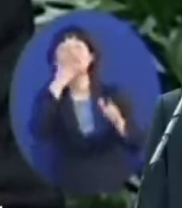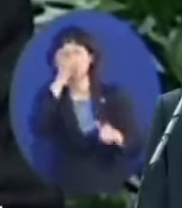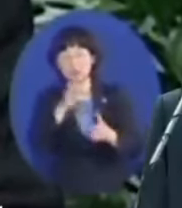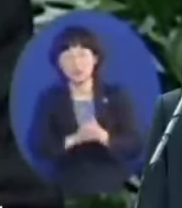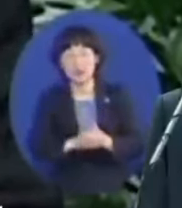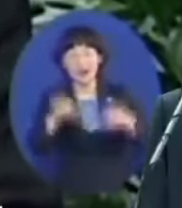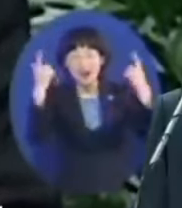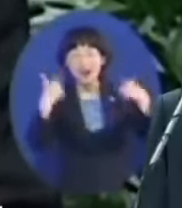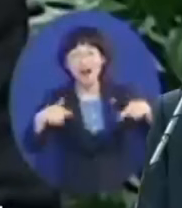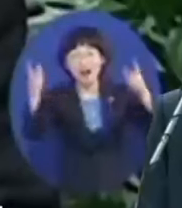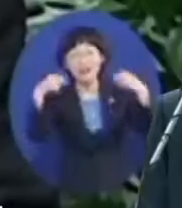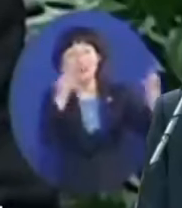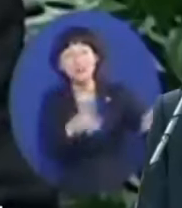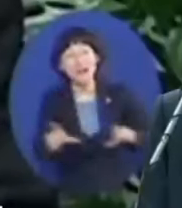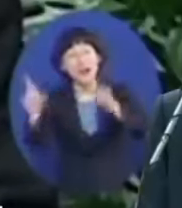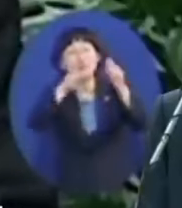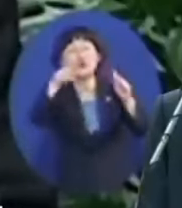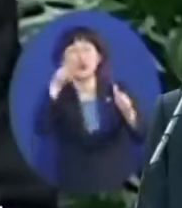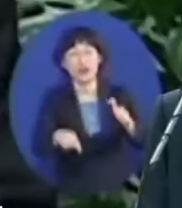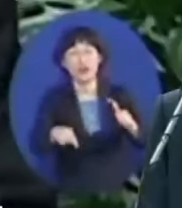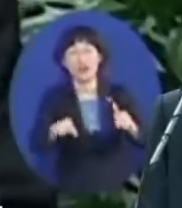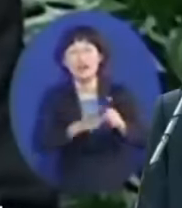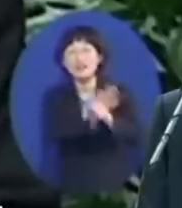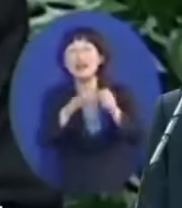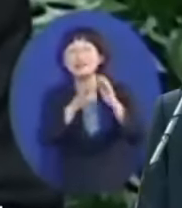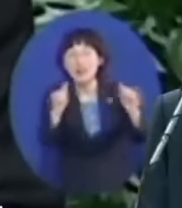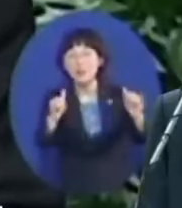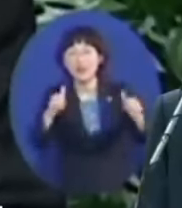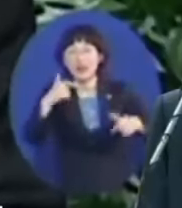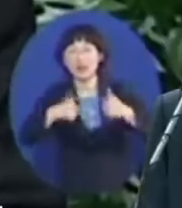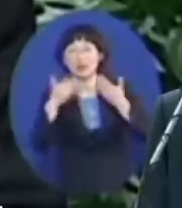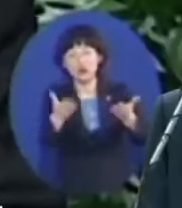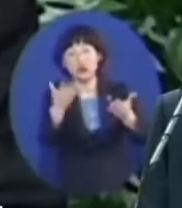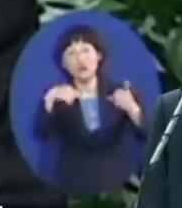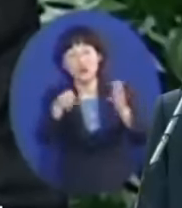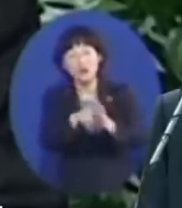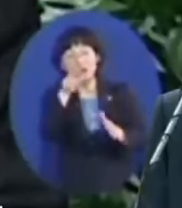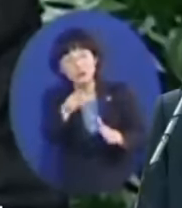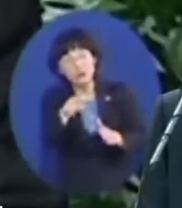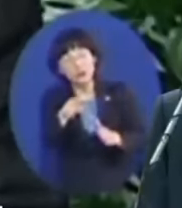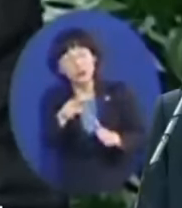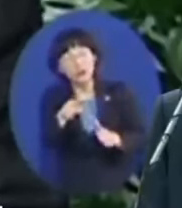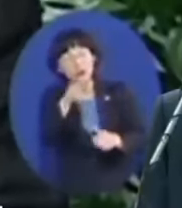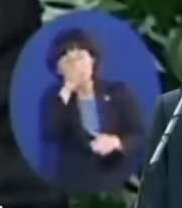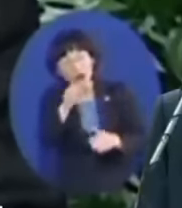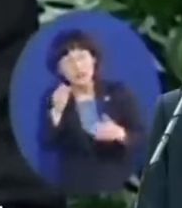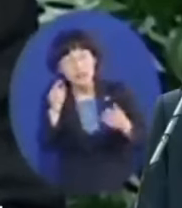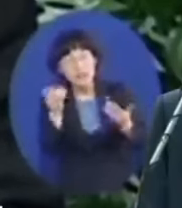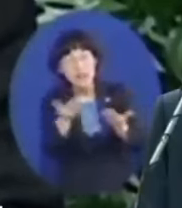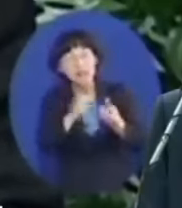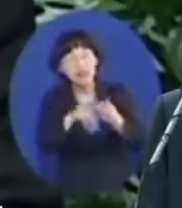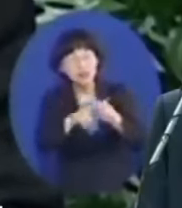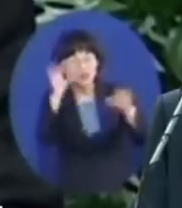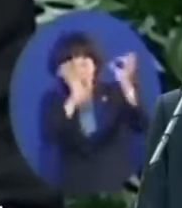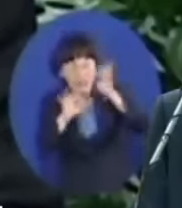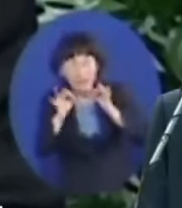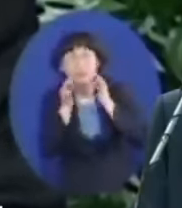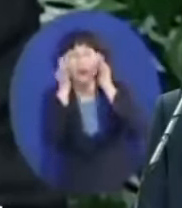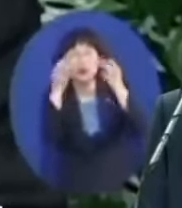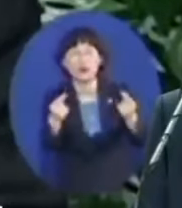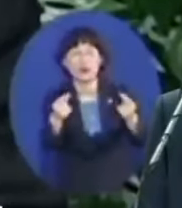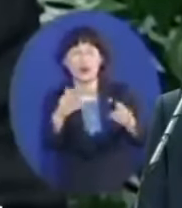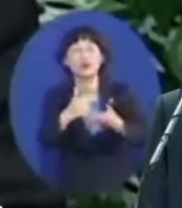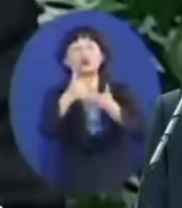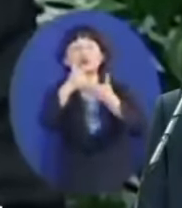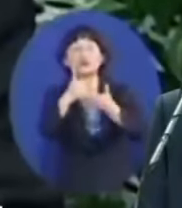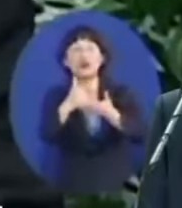우리 삶 속에 사랑하는 사람을 기쁘게 하기 위해서 그가 좋아하는 일을 하려고 애를 쓰는 것입니다. 주님이 기뻐하시는 일을